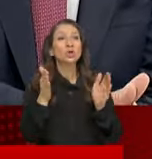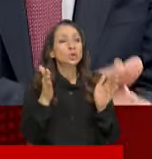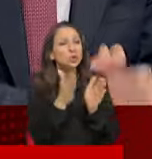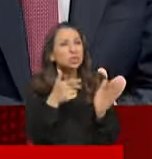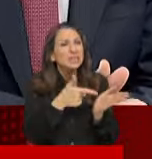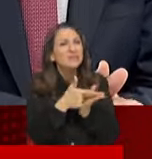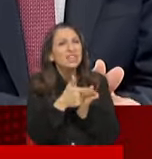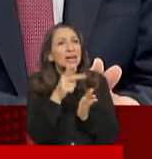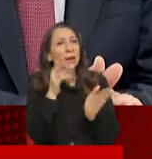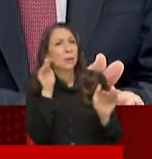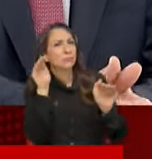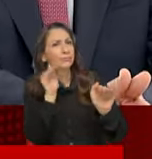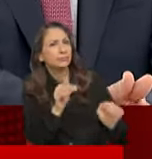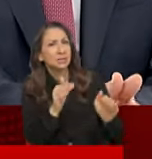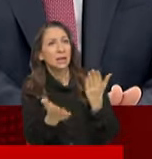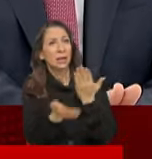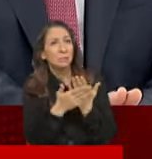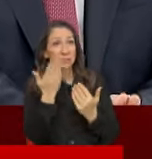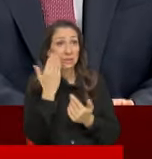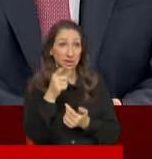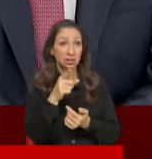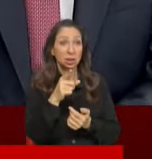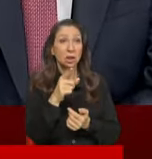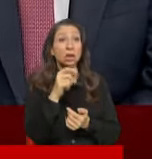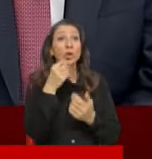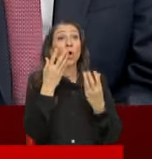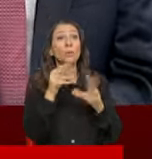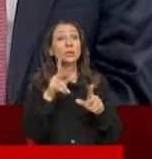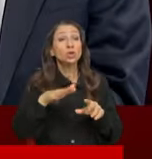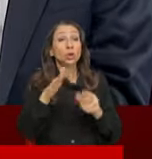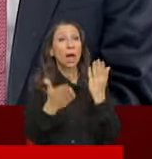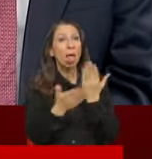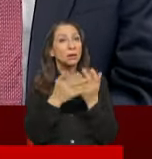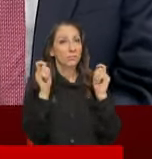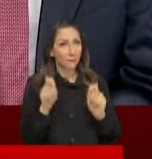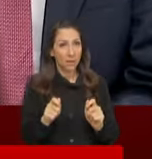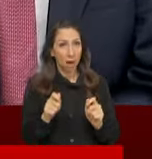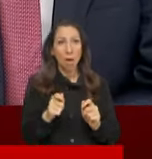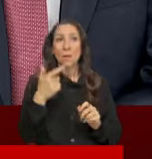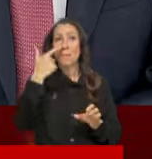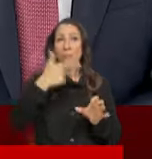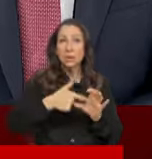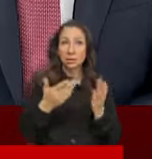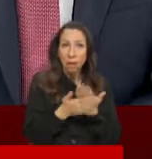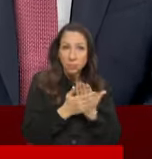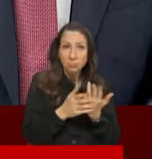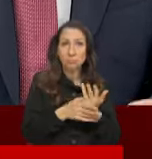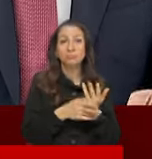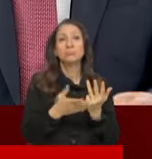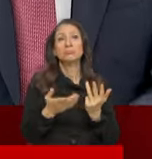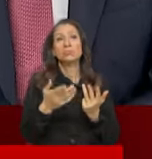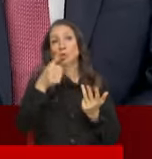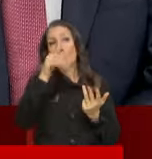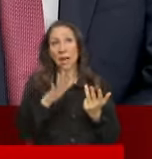ettiler hiç olmadığı kadar yani izlemişsinizdir evet olmadığı kadar sosyal yardım yaptılar yakıt yardımı Efendim